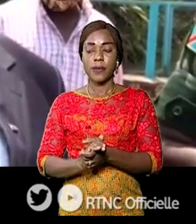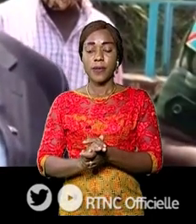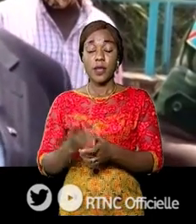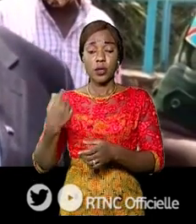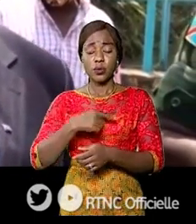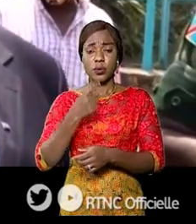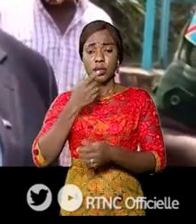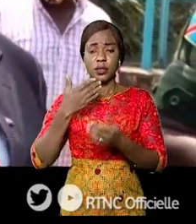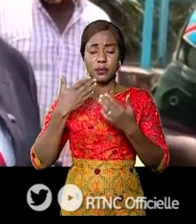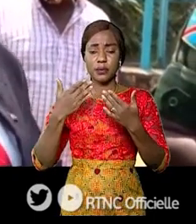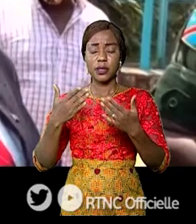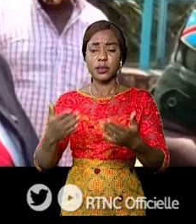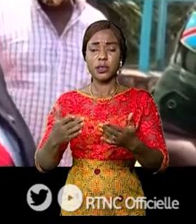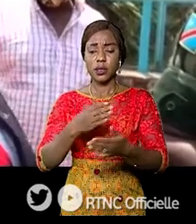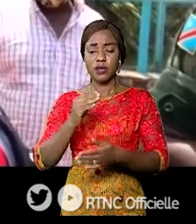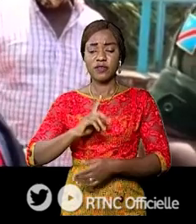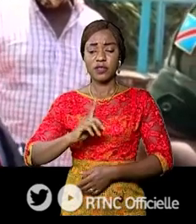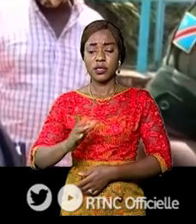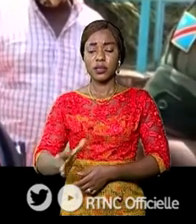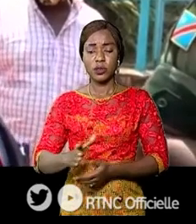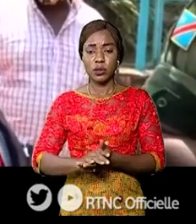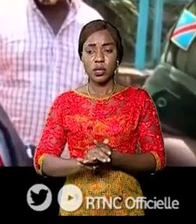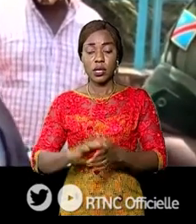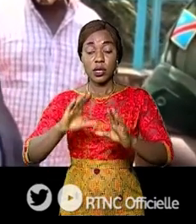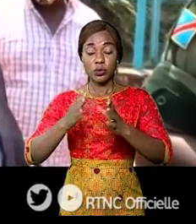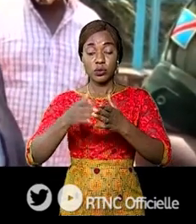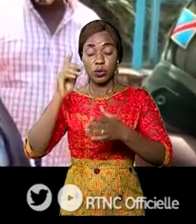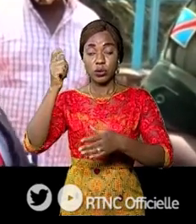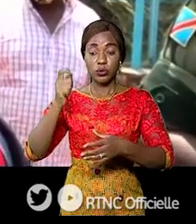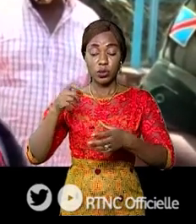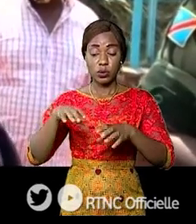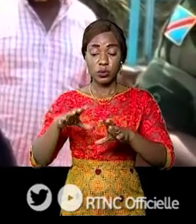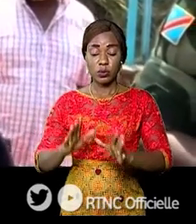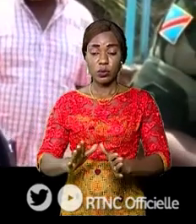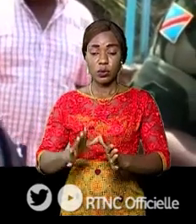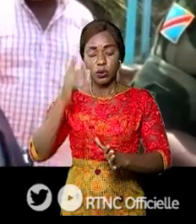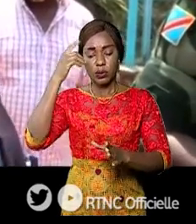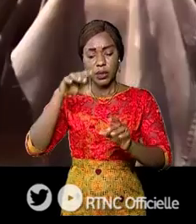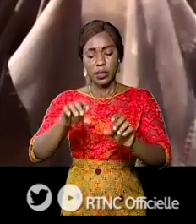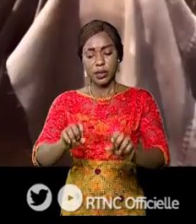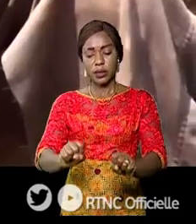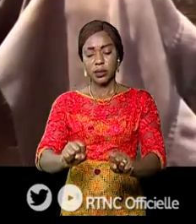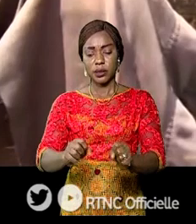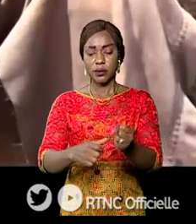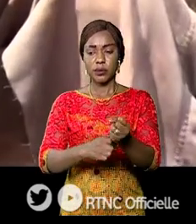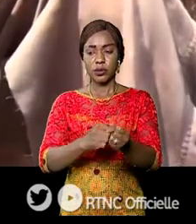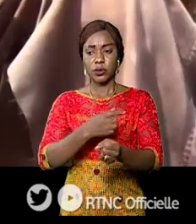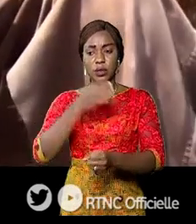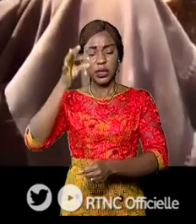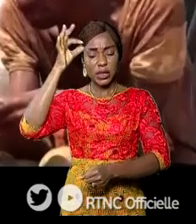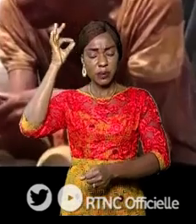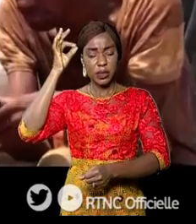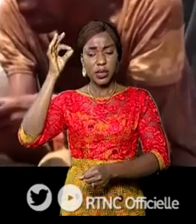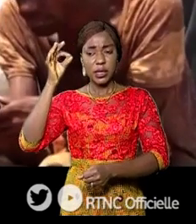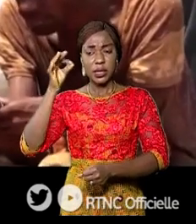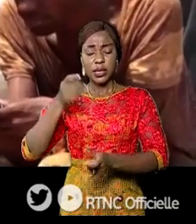services de l'ordre qui ont travaillé pour qu'on puisse arriver à neutraliser ces malfrats qui sèment la